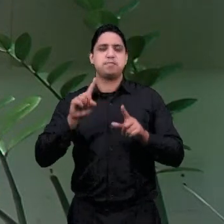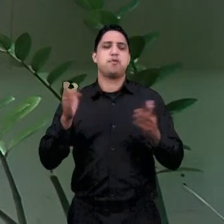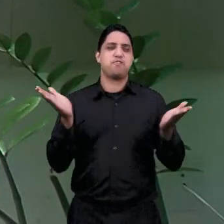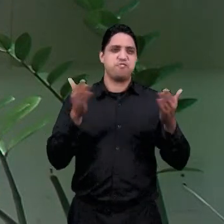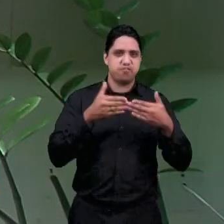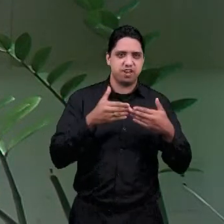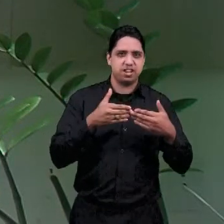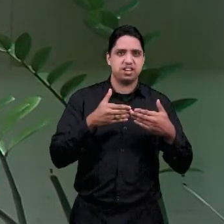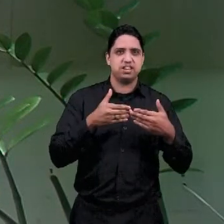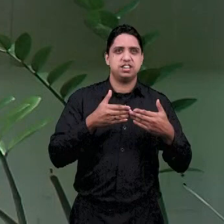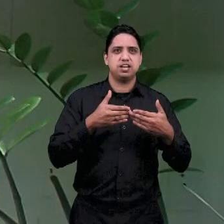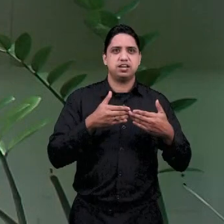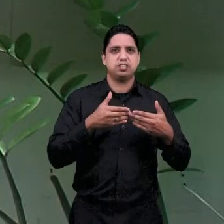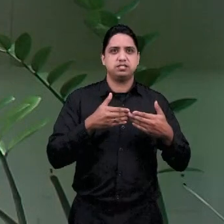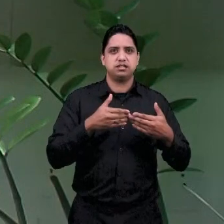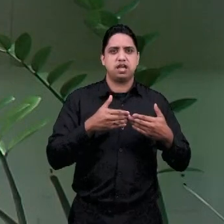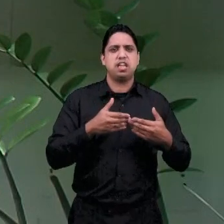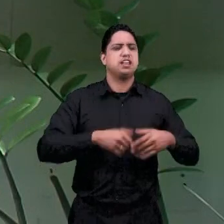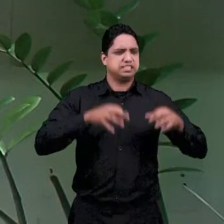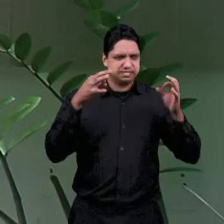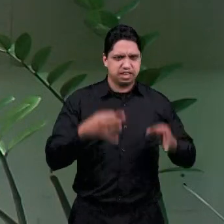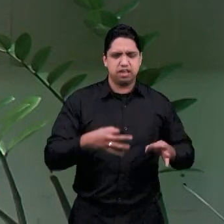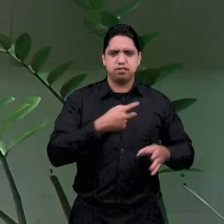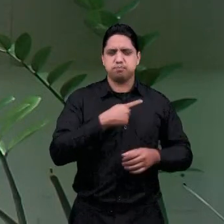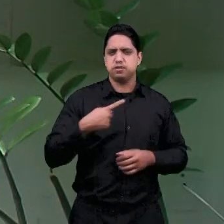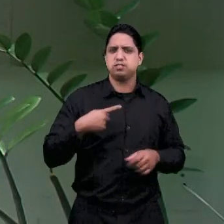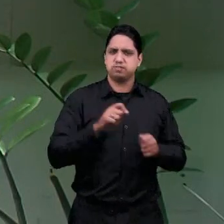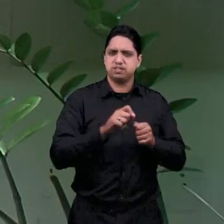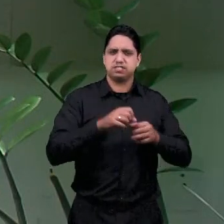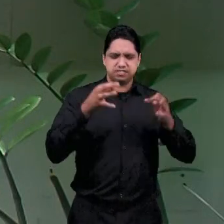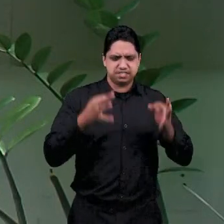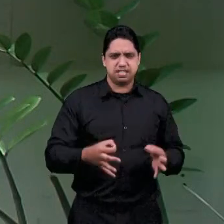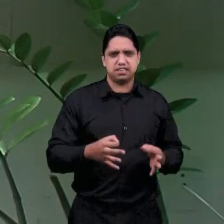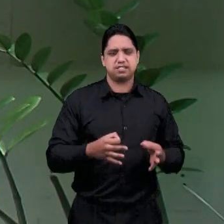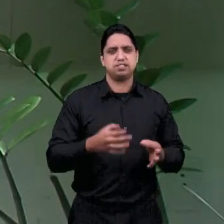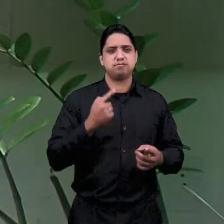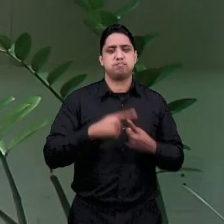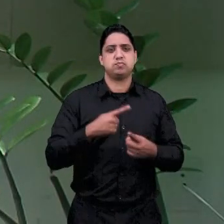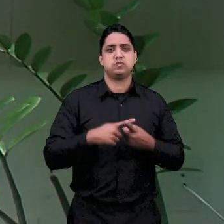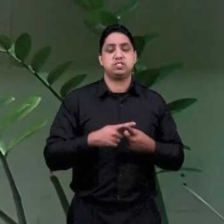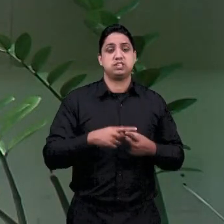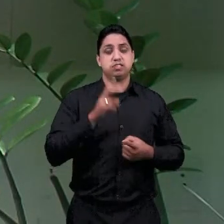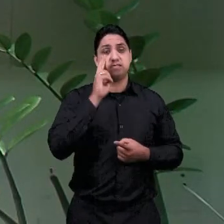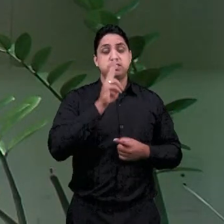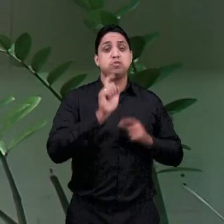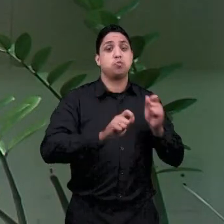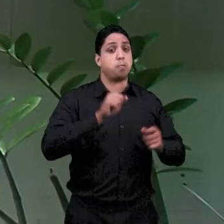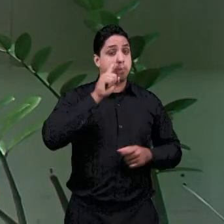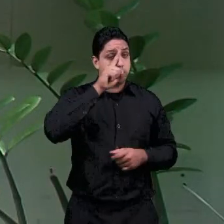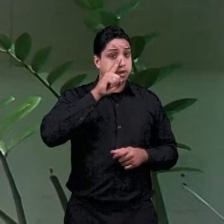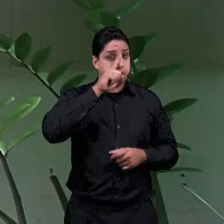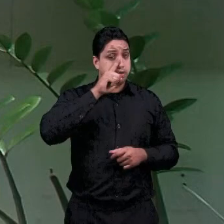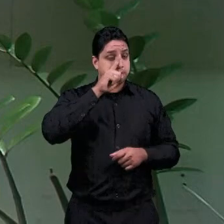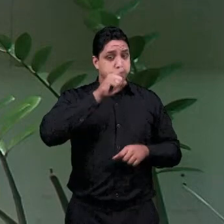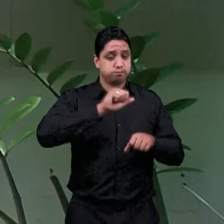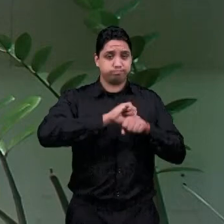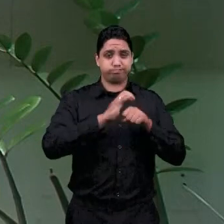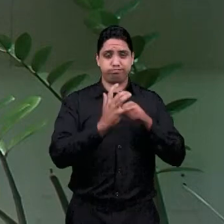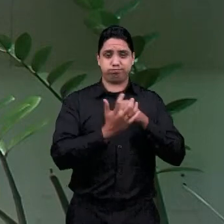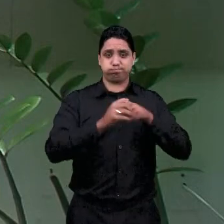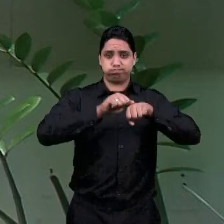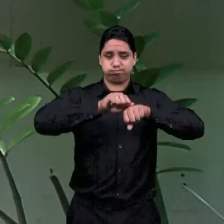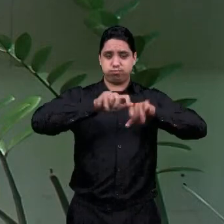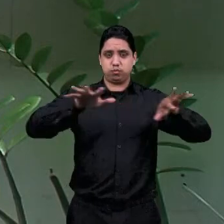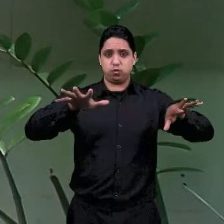d'ouvrir, après il demande de fermer, et avec raison, parce qu'il voit le danger de contamination qui est